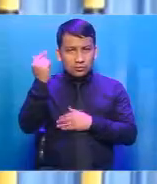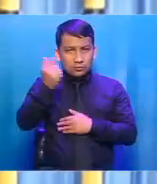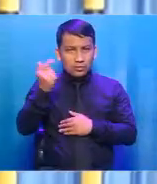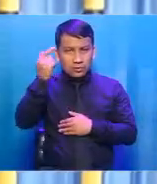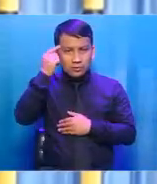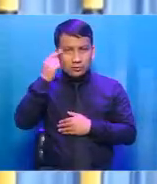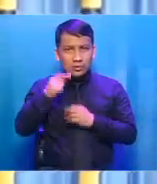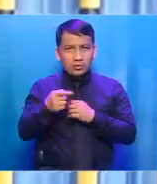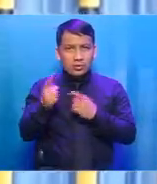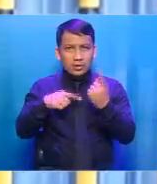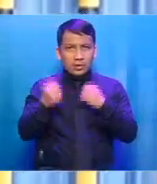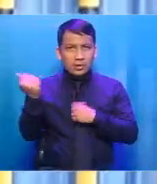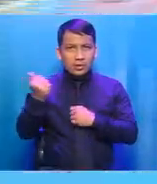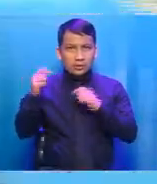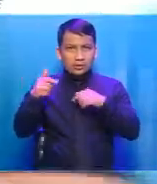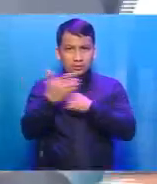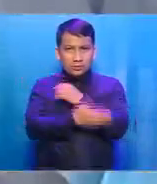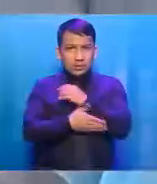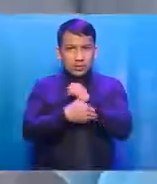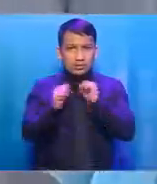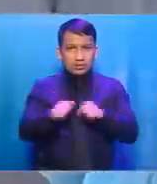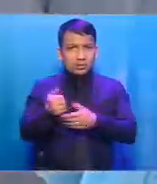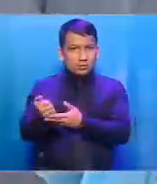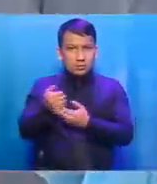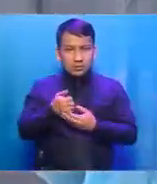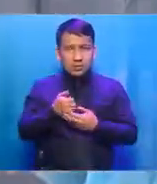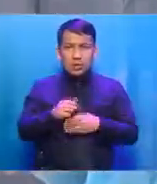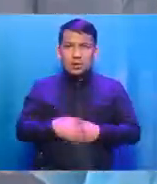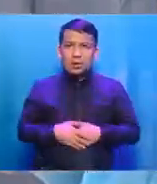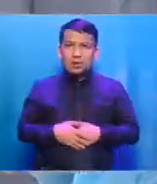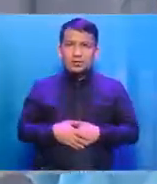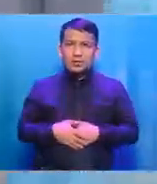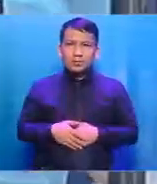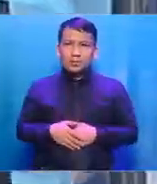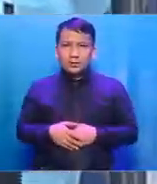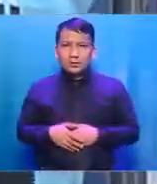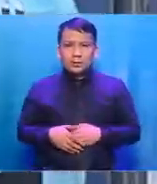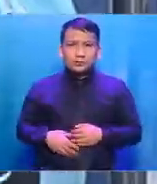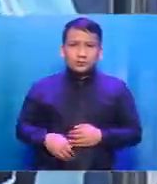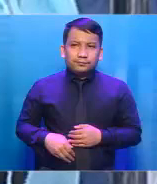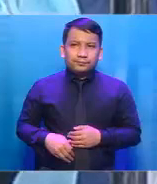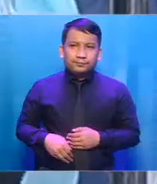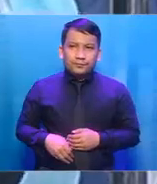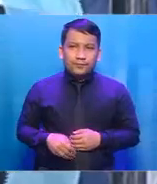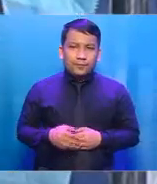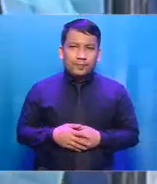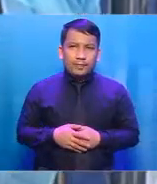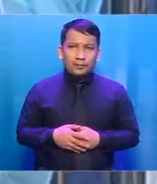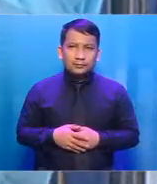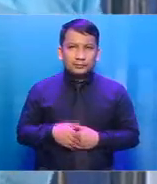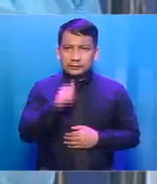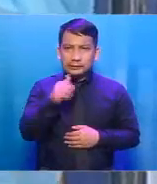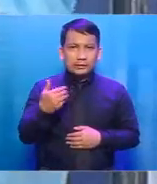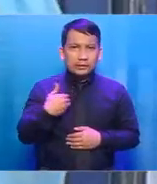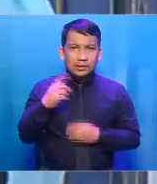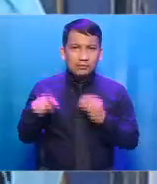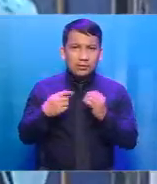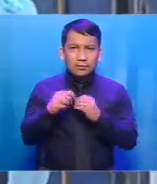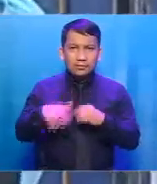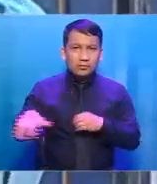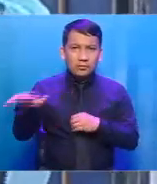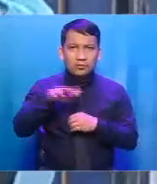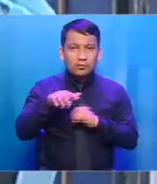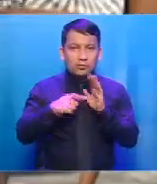naging diskarte ng ibang bansa sa pagtugon sa pandemya. I think it's not just the vaccination eh. Again, this is a whole of